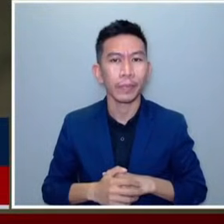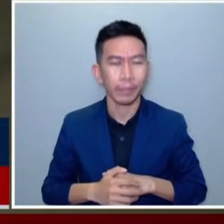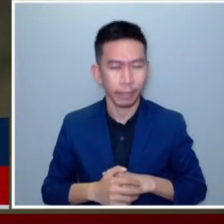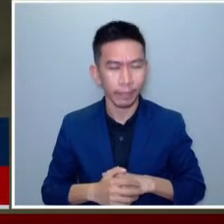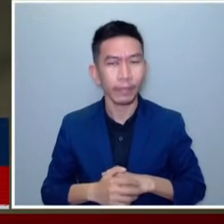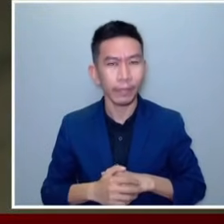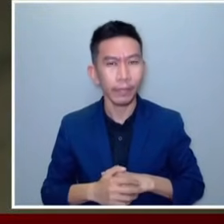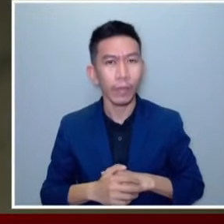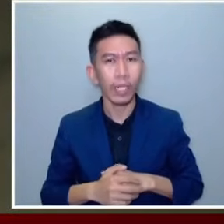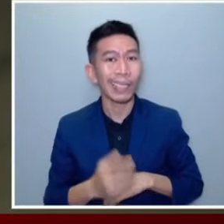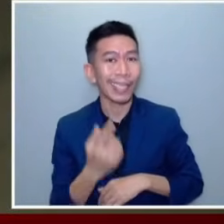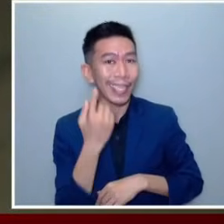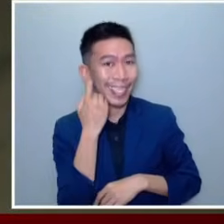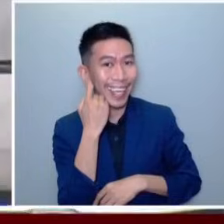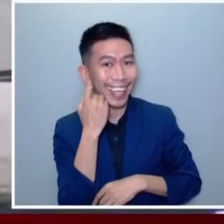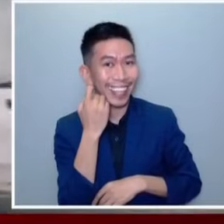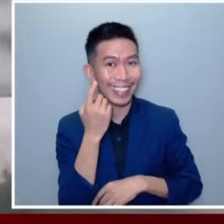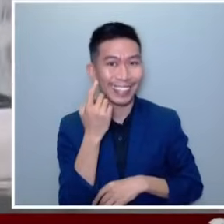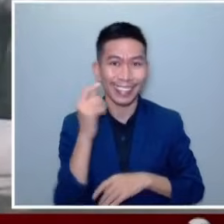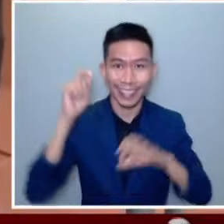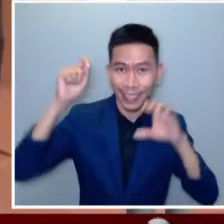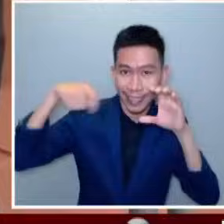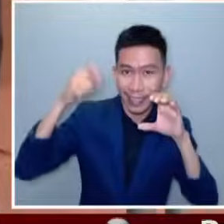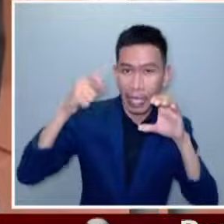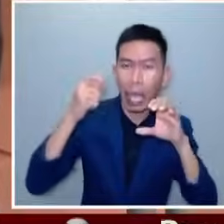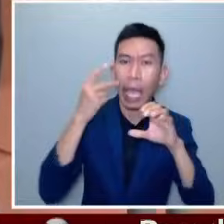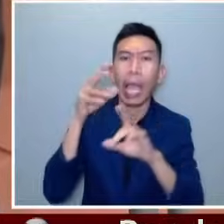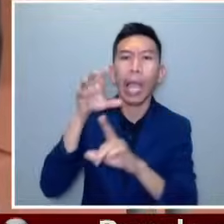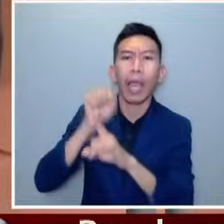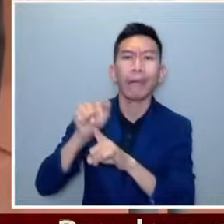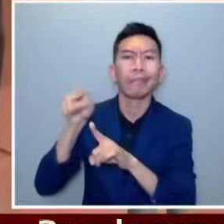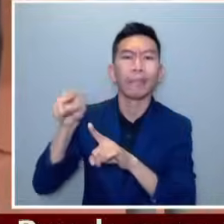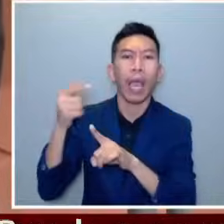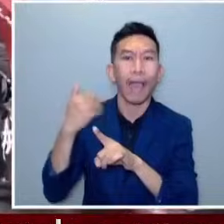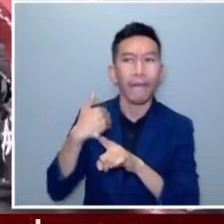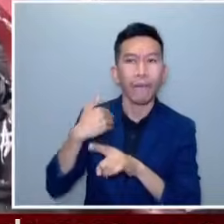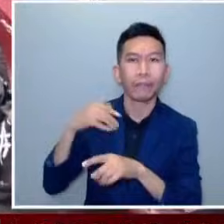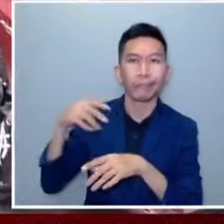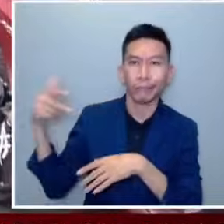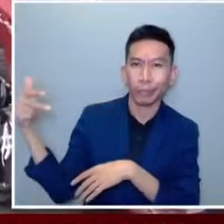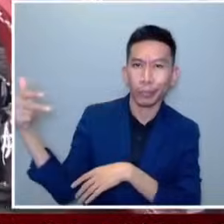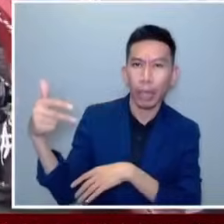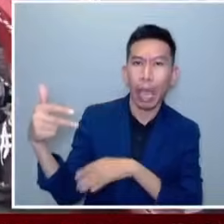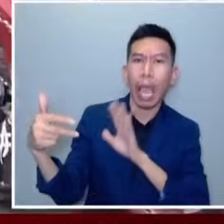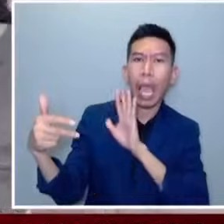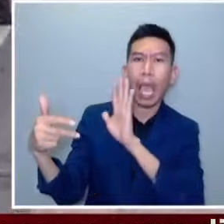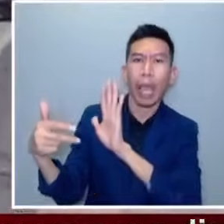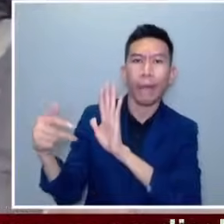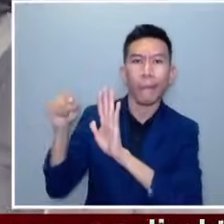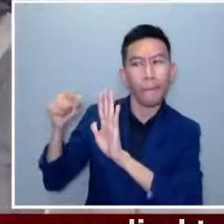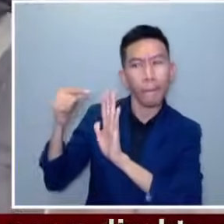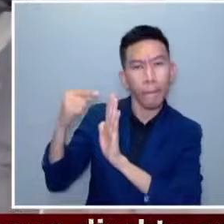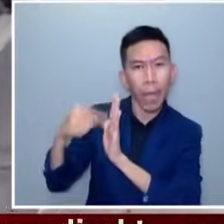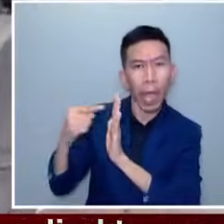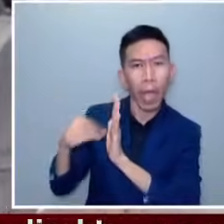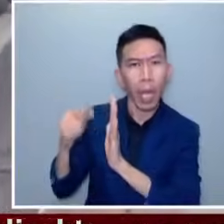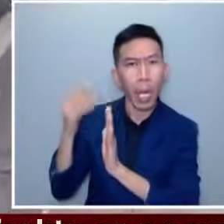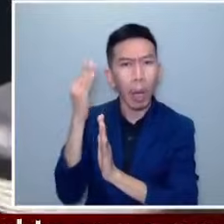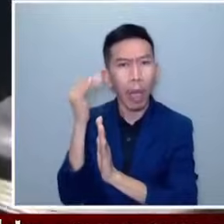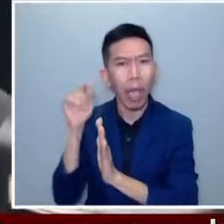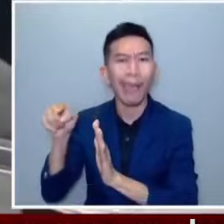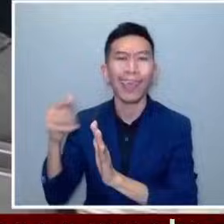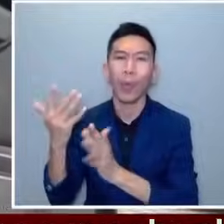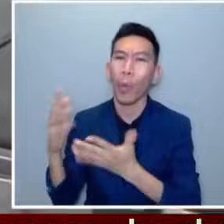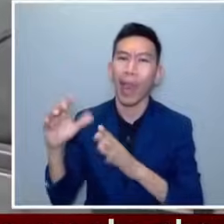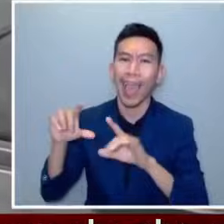Kanina, yung dito nakita natin na may hindi merong pinara na sasakyan, yan eh dahil lamang sa ay walang plaka dun